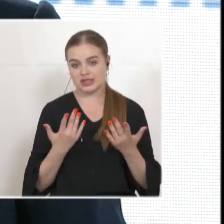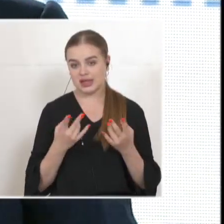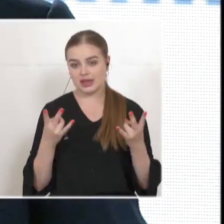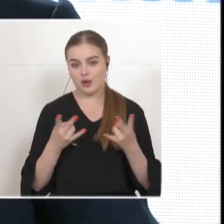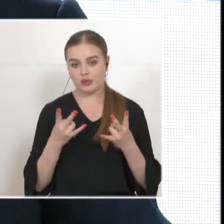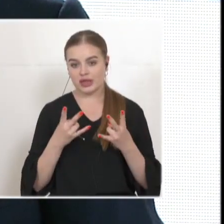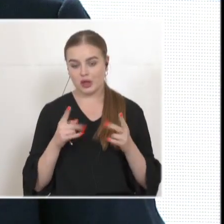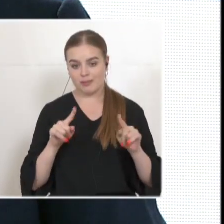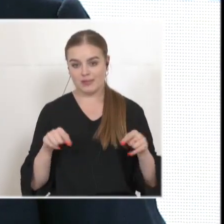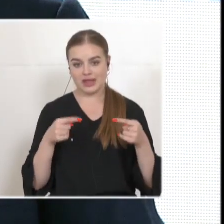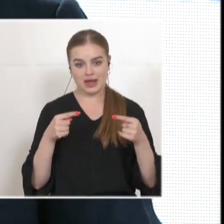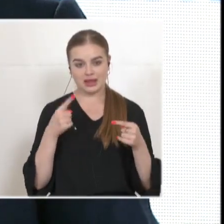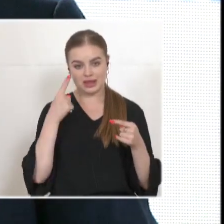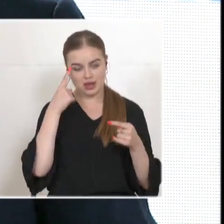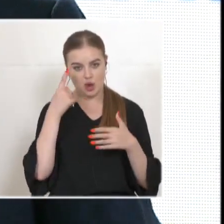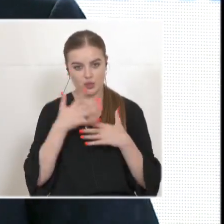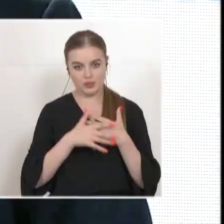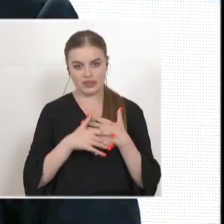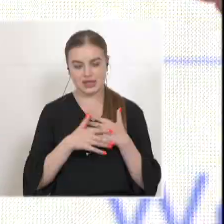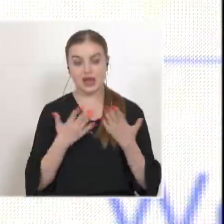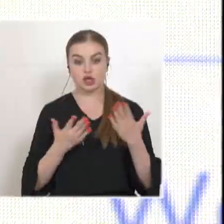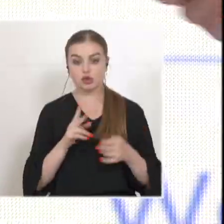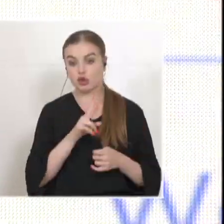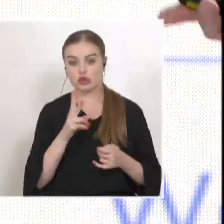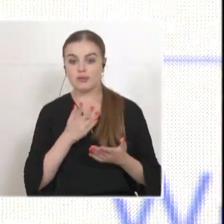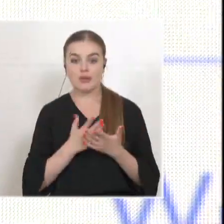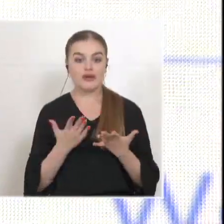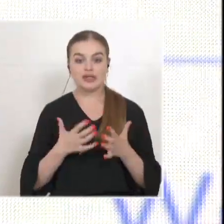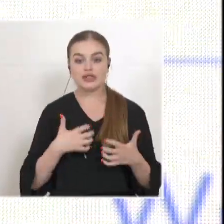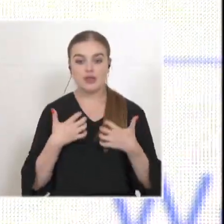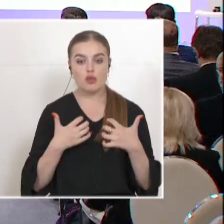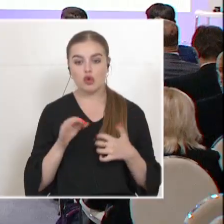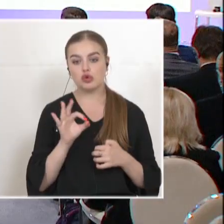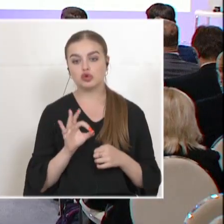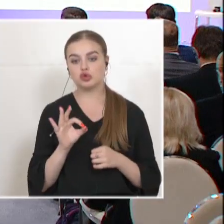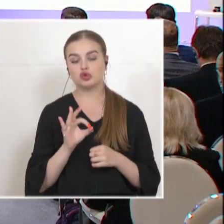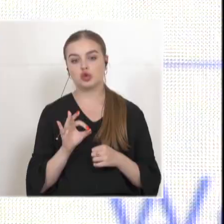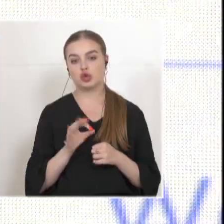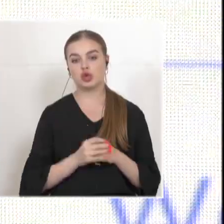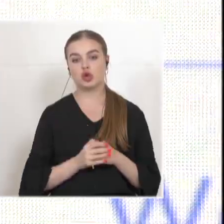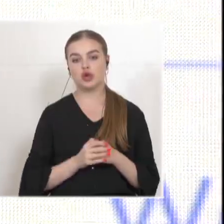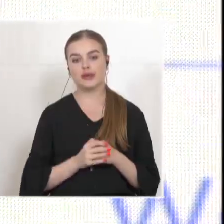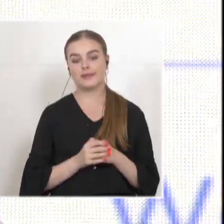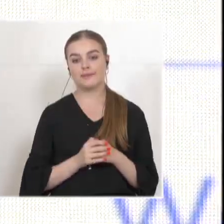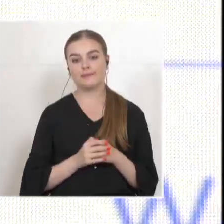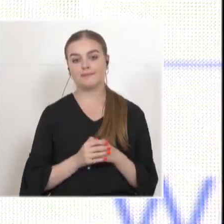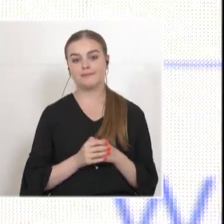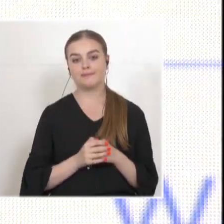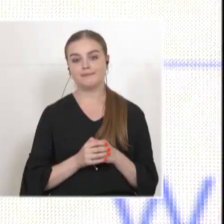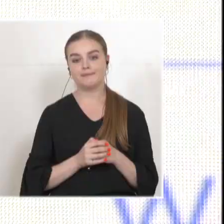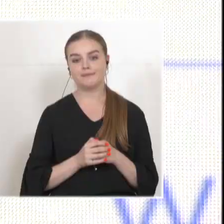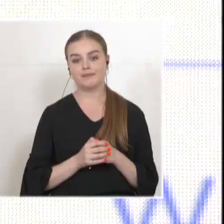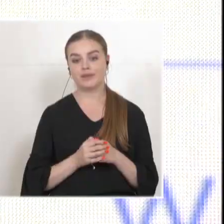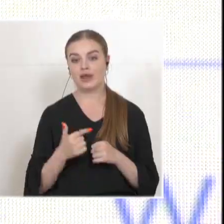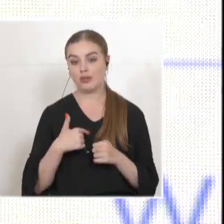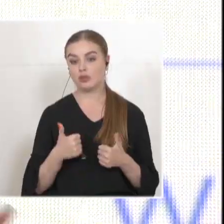необхідно підняти обізнаність. Якщо б хтось мав би якісь занепокоєння щодо свого психічного здоров'я, я